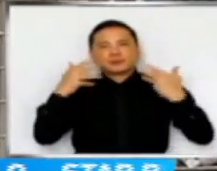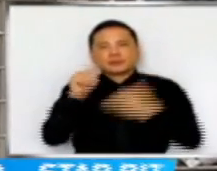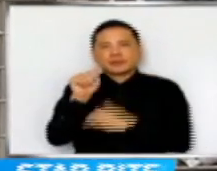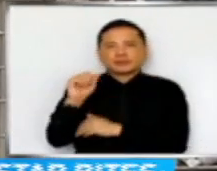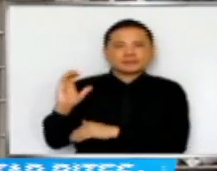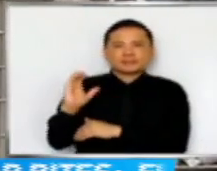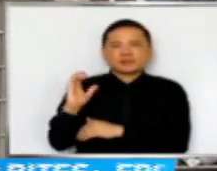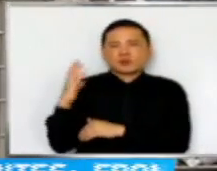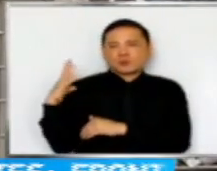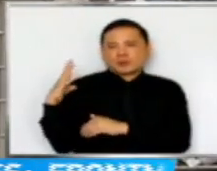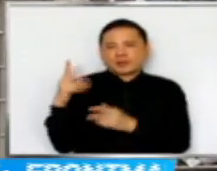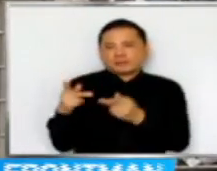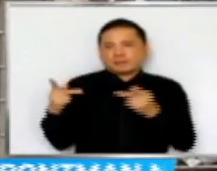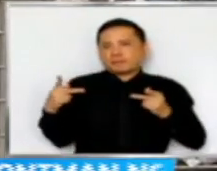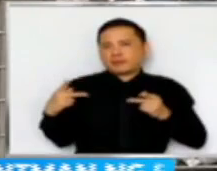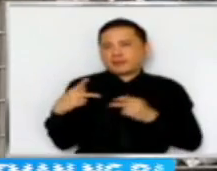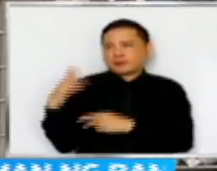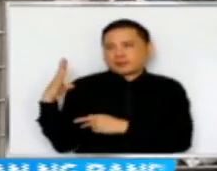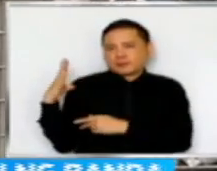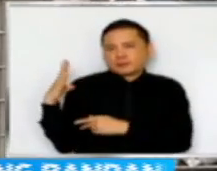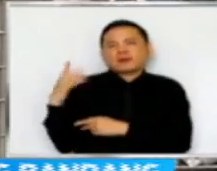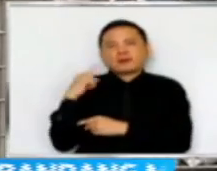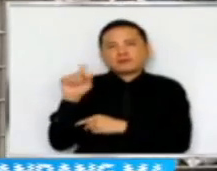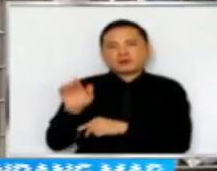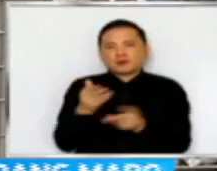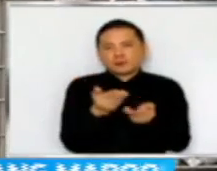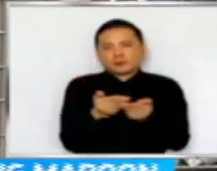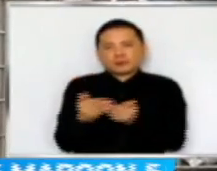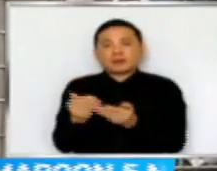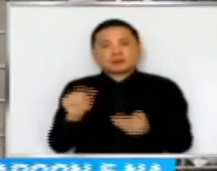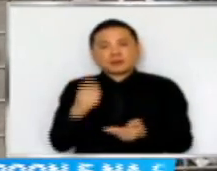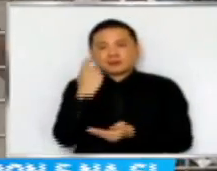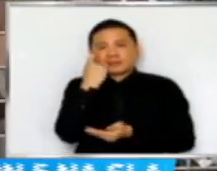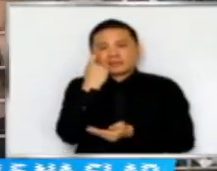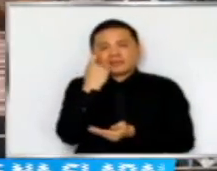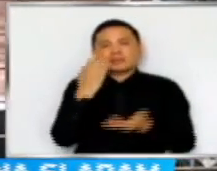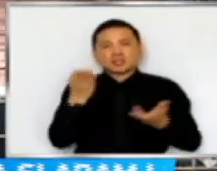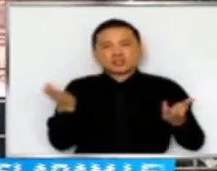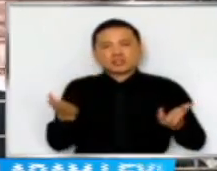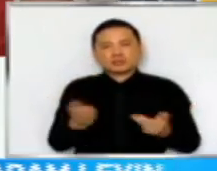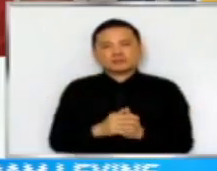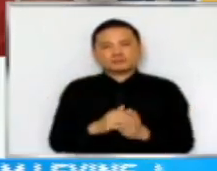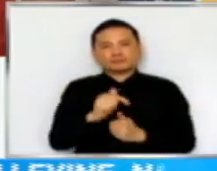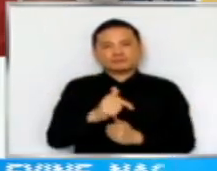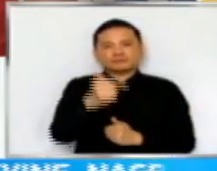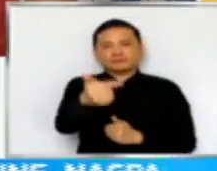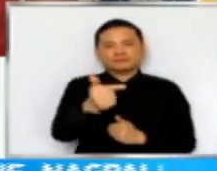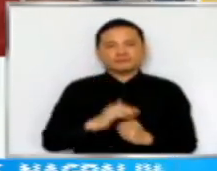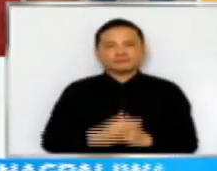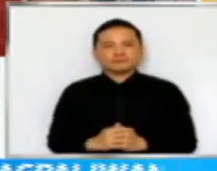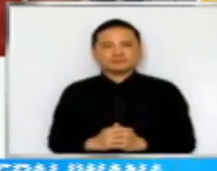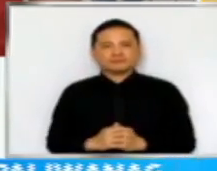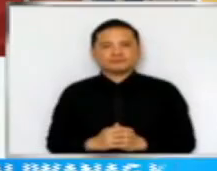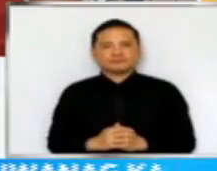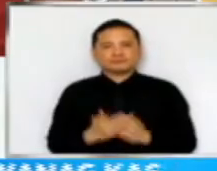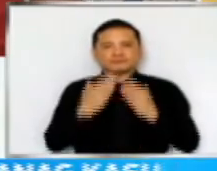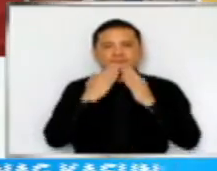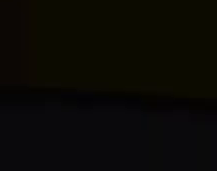waiting area ng terminal. At yan ang latest mula rito sa lungsod ng Manila. Balik sa inyo, Connie. Maraming salamat, Chino